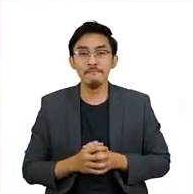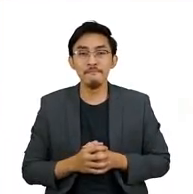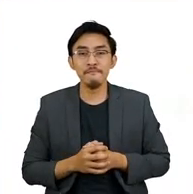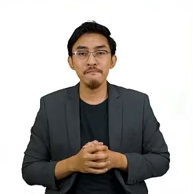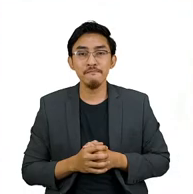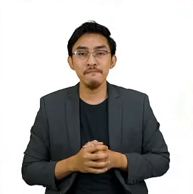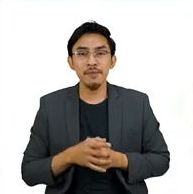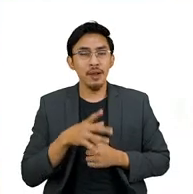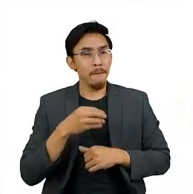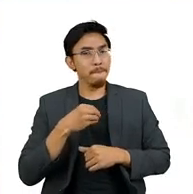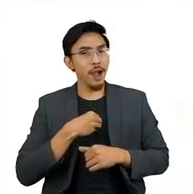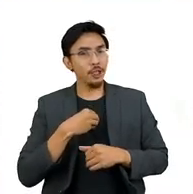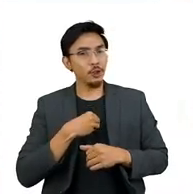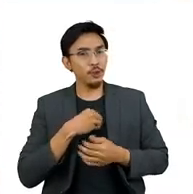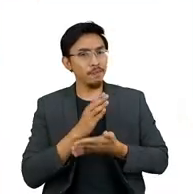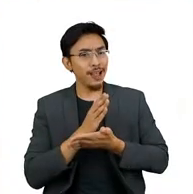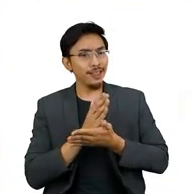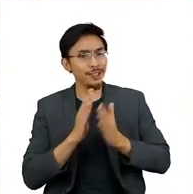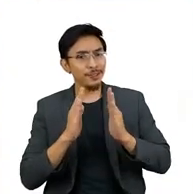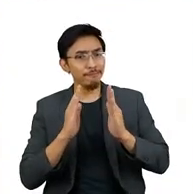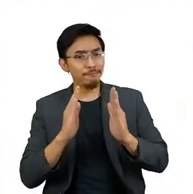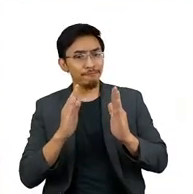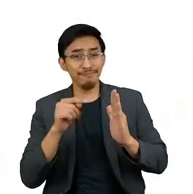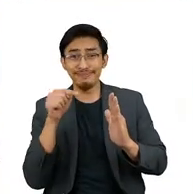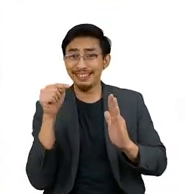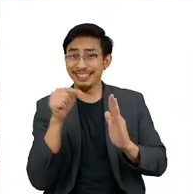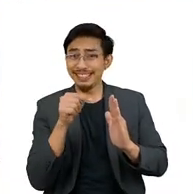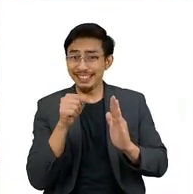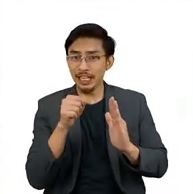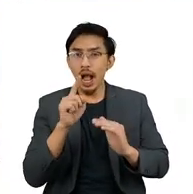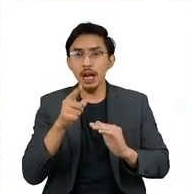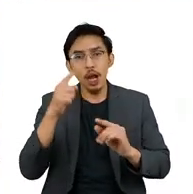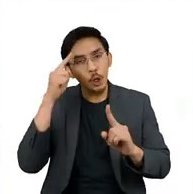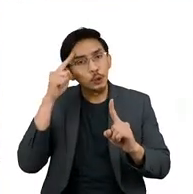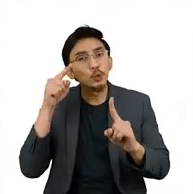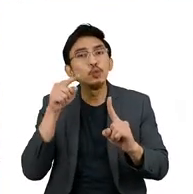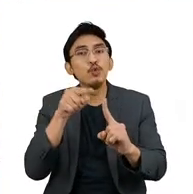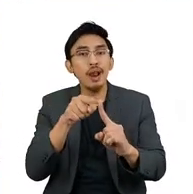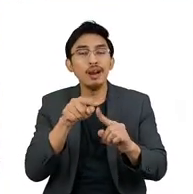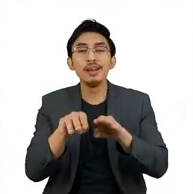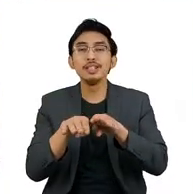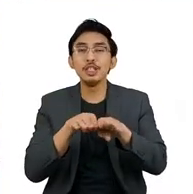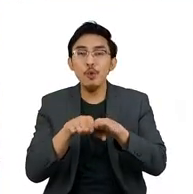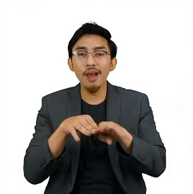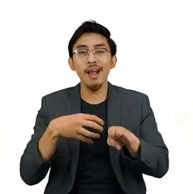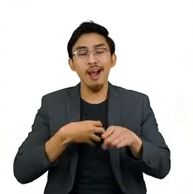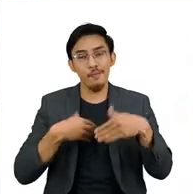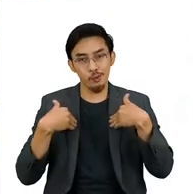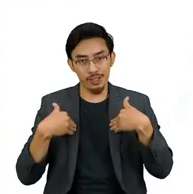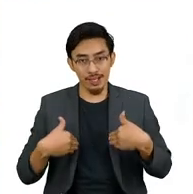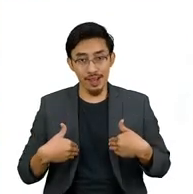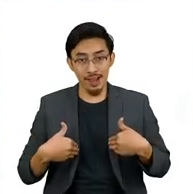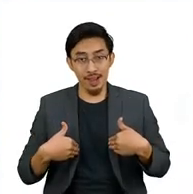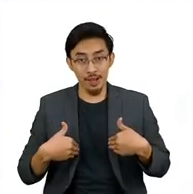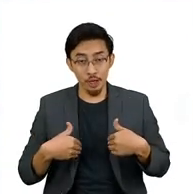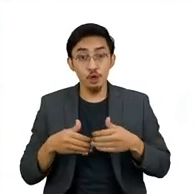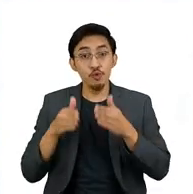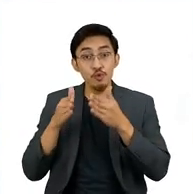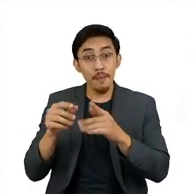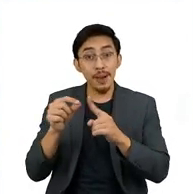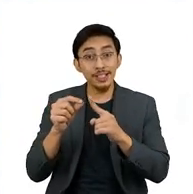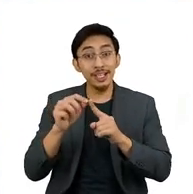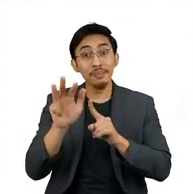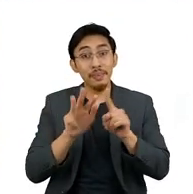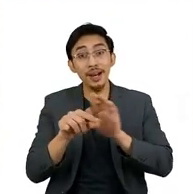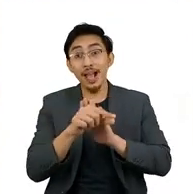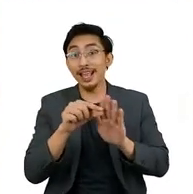aim. Maksudnya, tindakan pembatasan hak digital harus memenuhi tujuan yang ditentukan dalam instrumen HAM, khususnya pasal 19 ayat